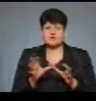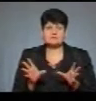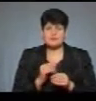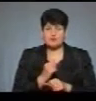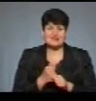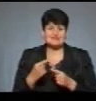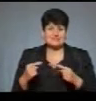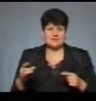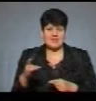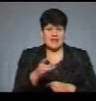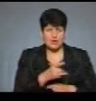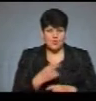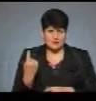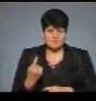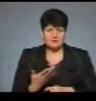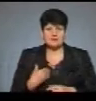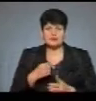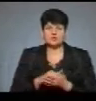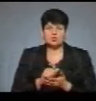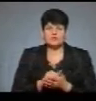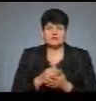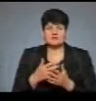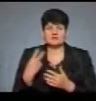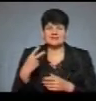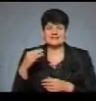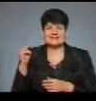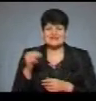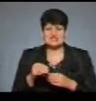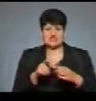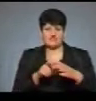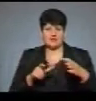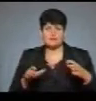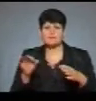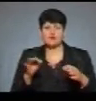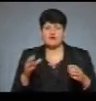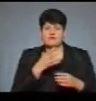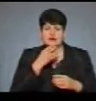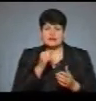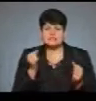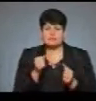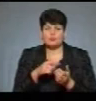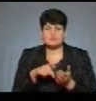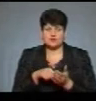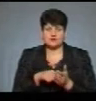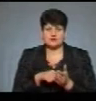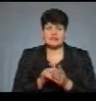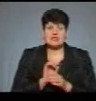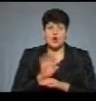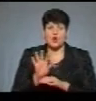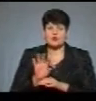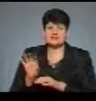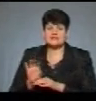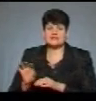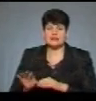іншими регіонами, ми цього року надрукували більше 20 тисяч флаєрів про файне зимове містечко і розіслали їх